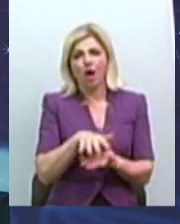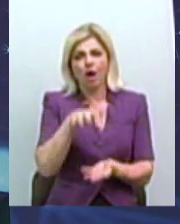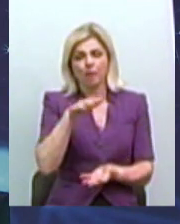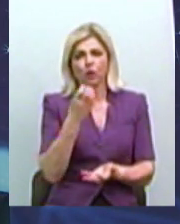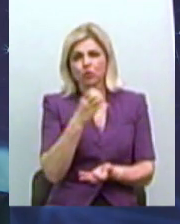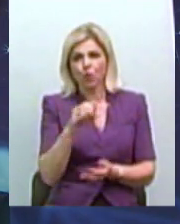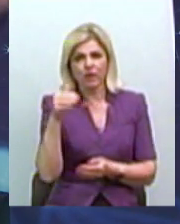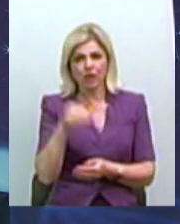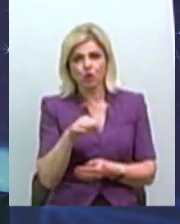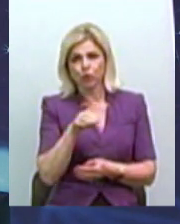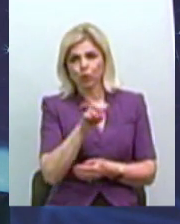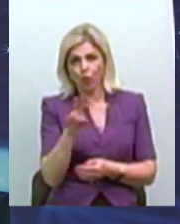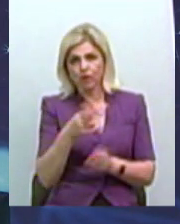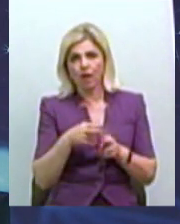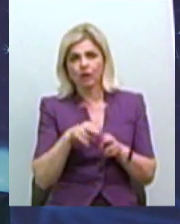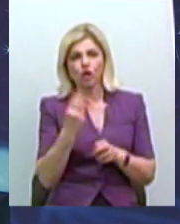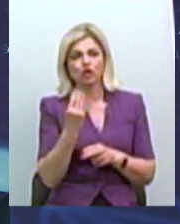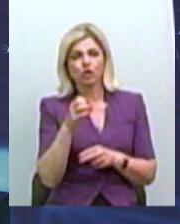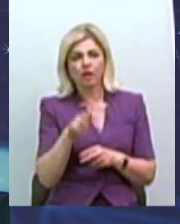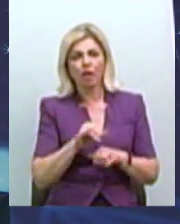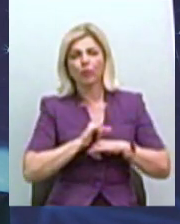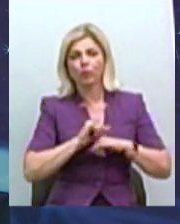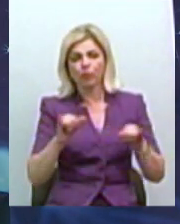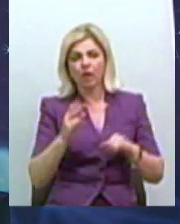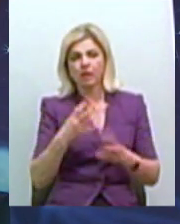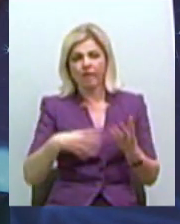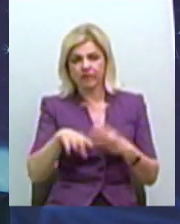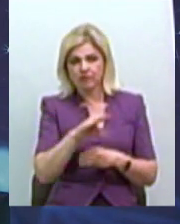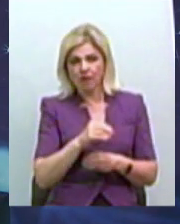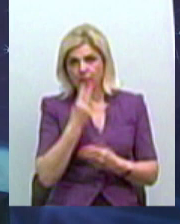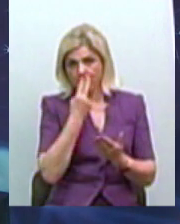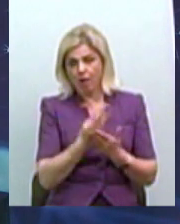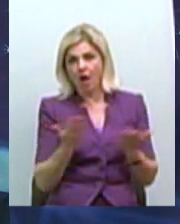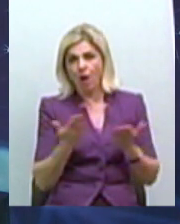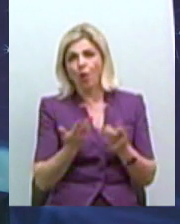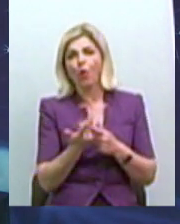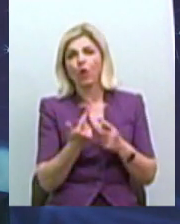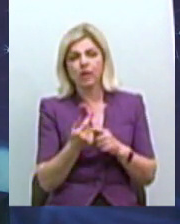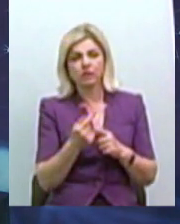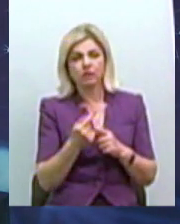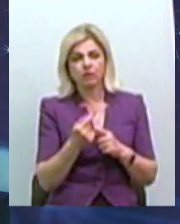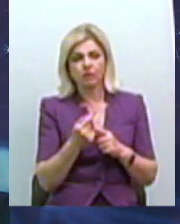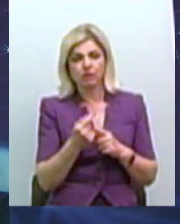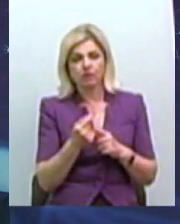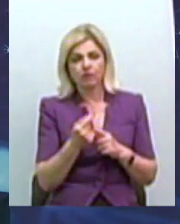шлам распыляется на территории всей Николаевской области. Посмотрите, в каком количестве этот шлам находится